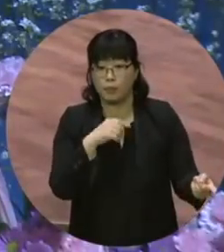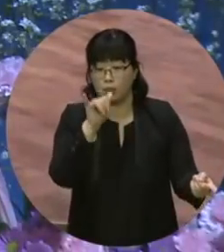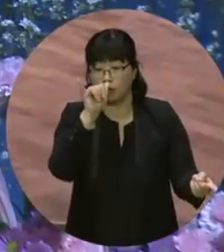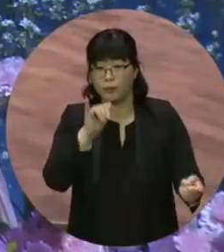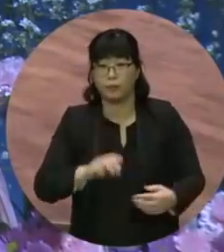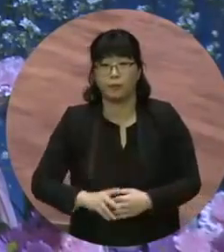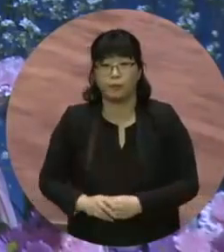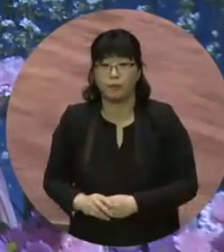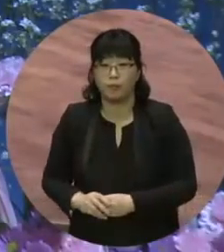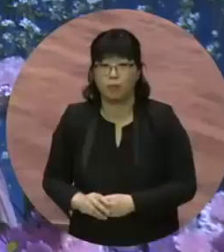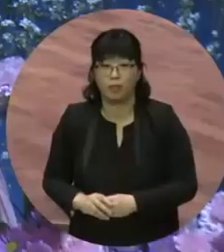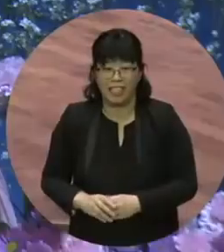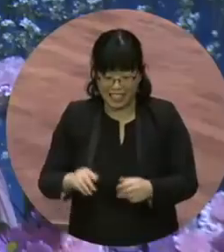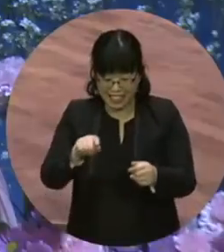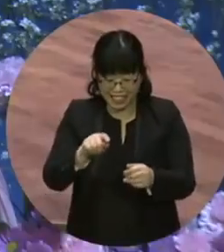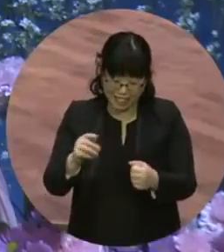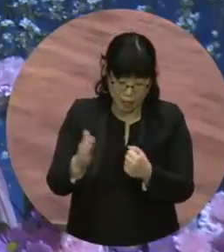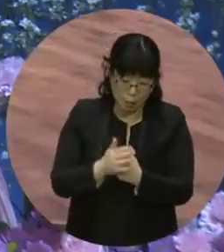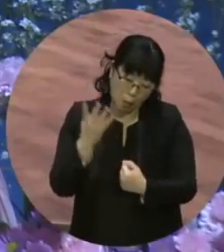못날 아들을 낳았다니까.